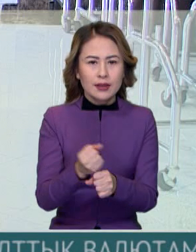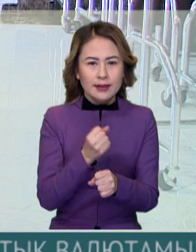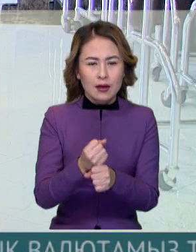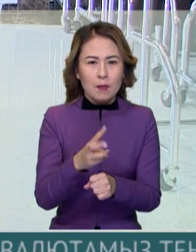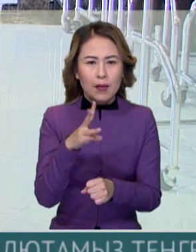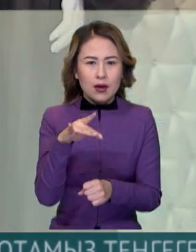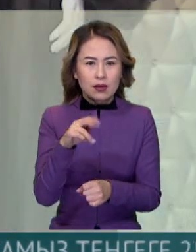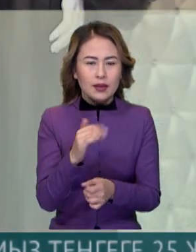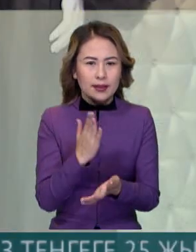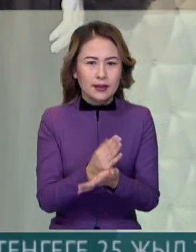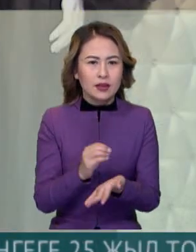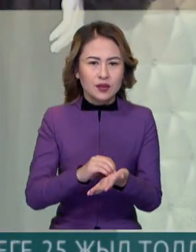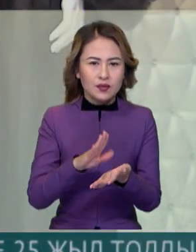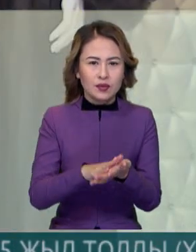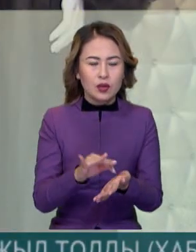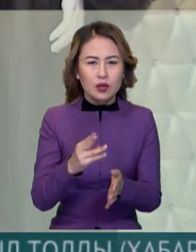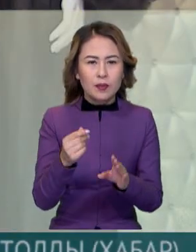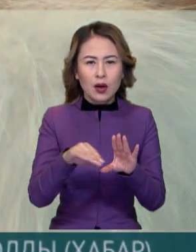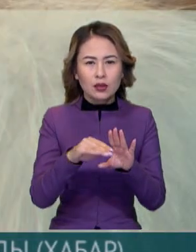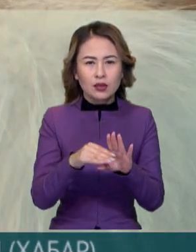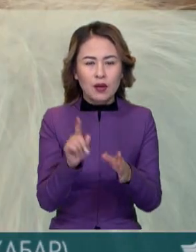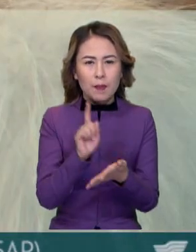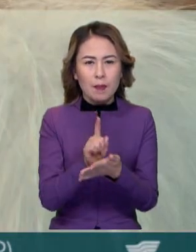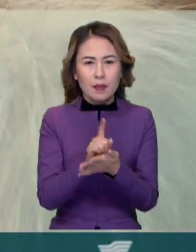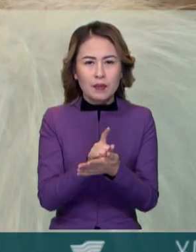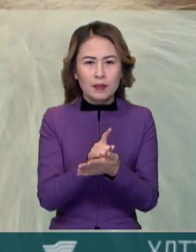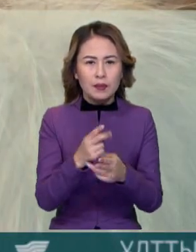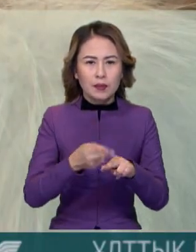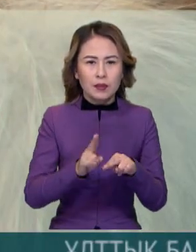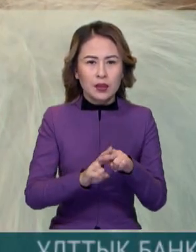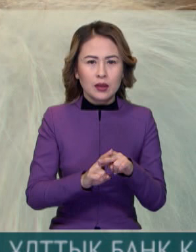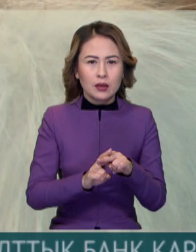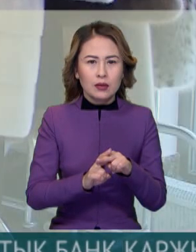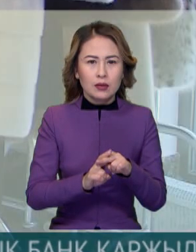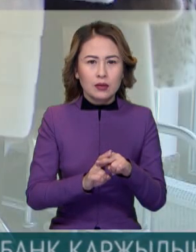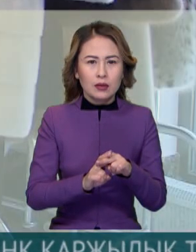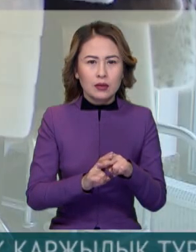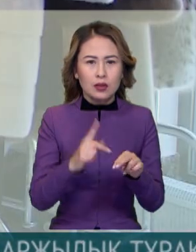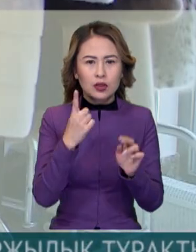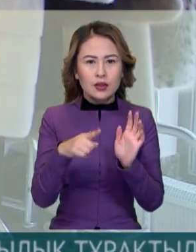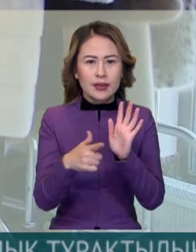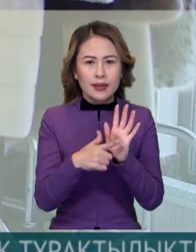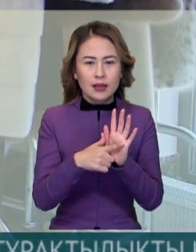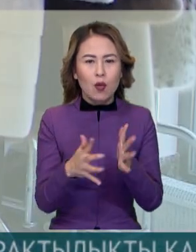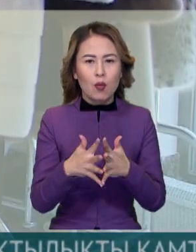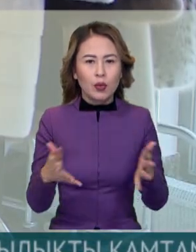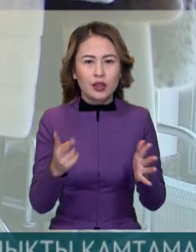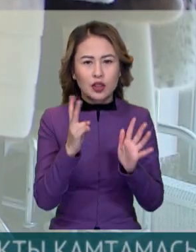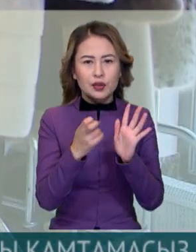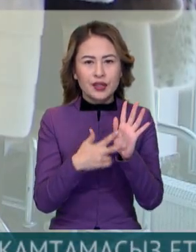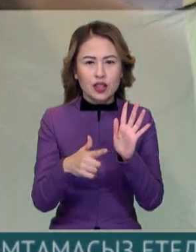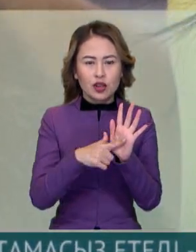маркаланды. Оның арқасында қазынаға түскен кеден бажы мен импорт салығы 1,7 есеге